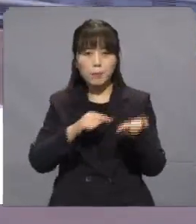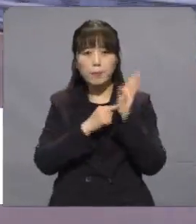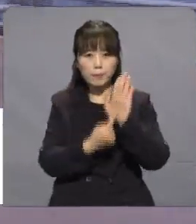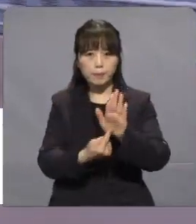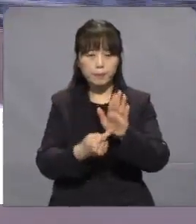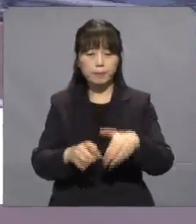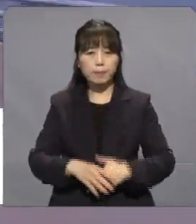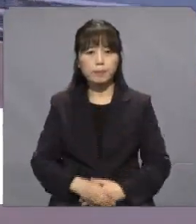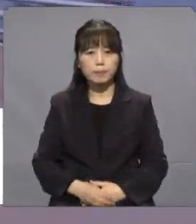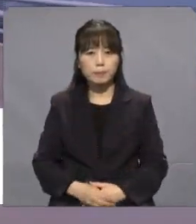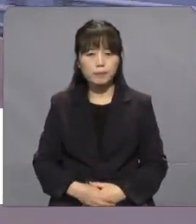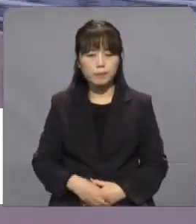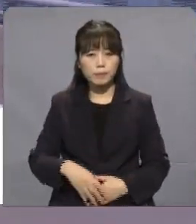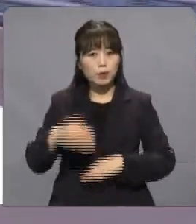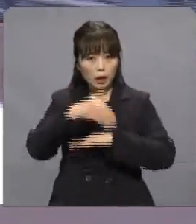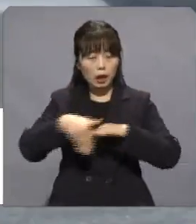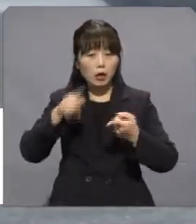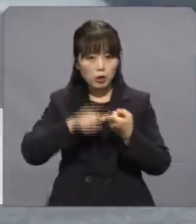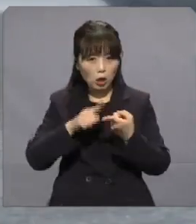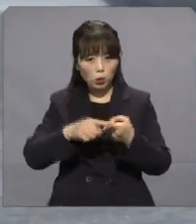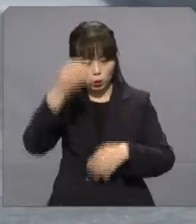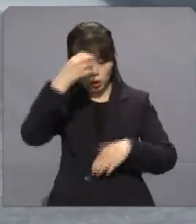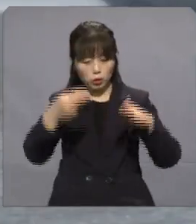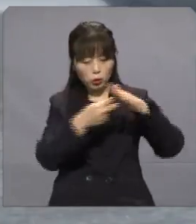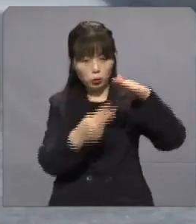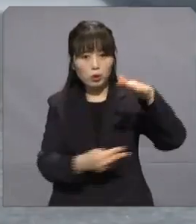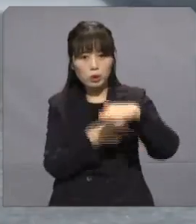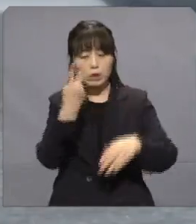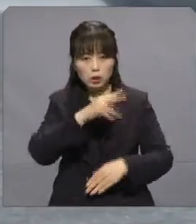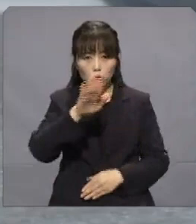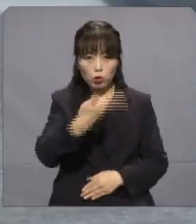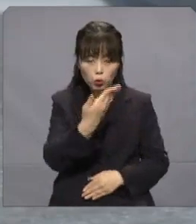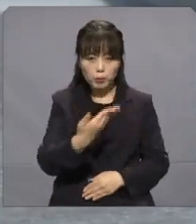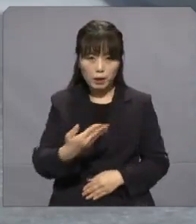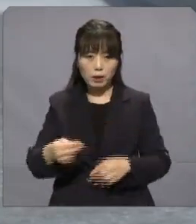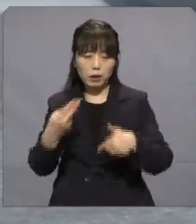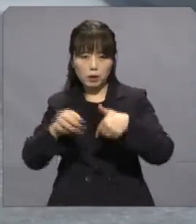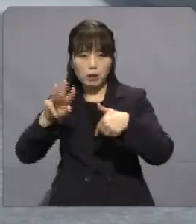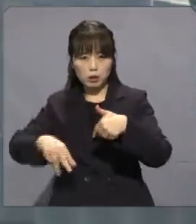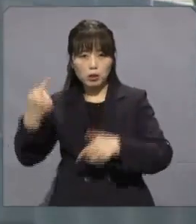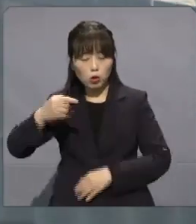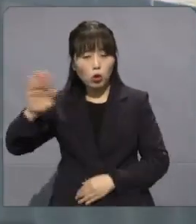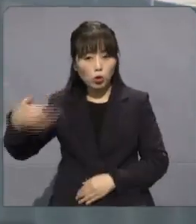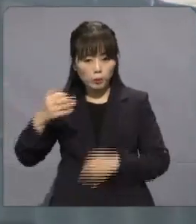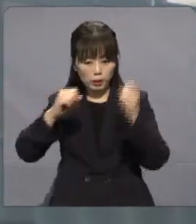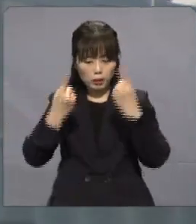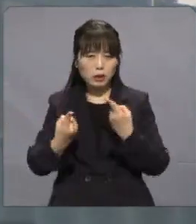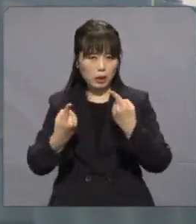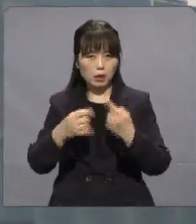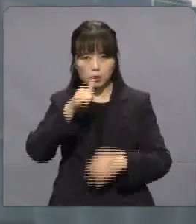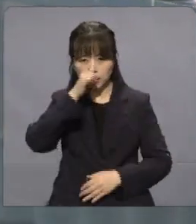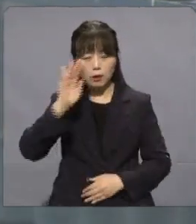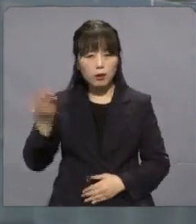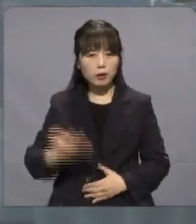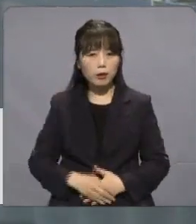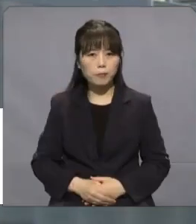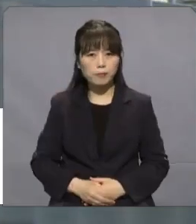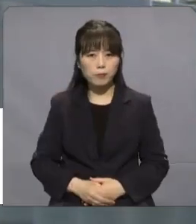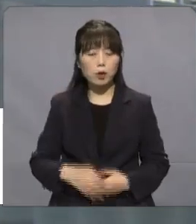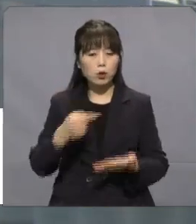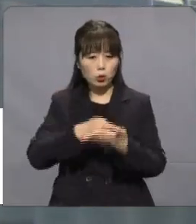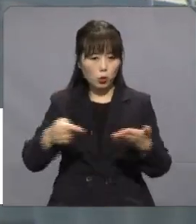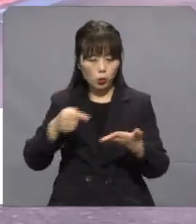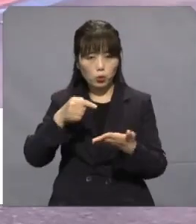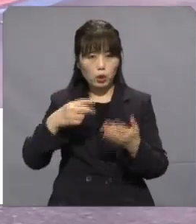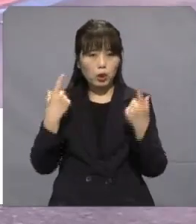발표했습니다. 예정대로라면 영종대교 2,900원, 인천대교 1,900원으로 인하해야 합니다. 손실 보전을